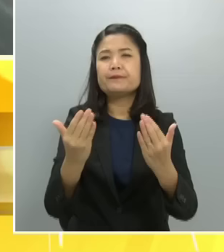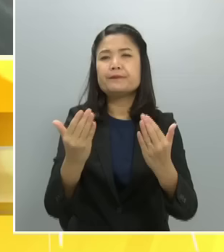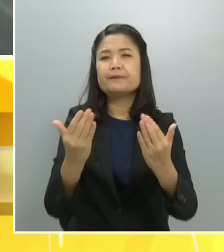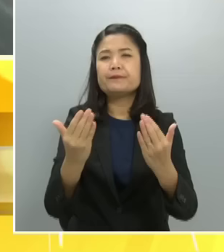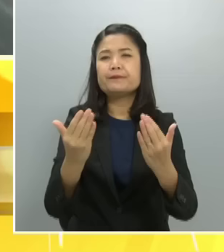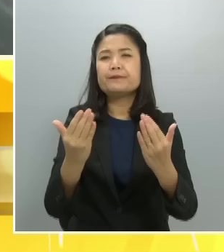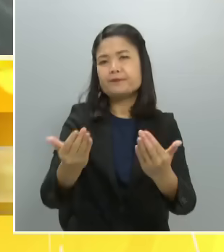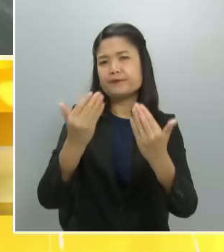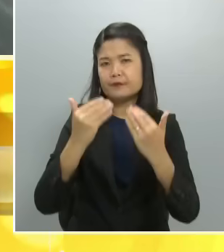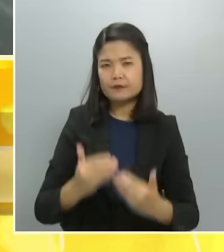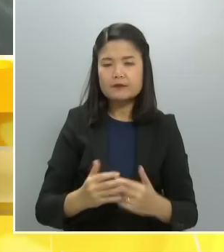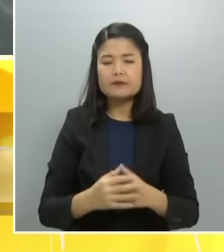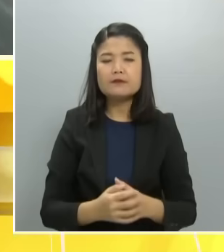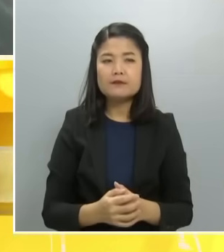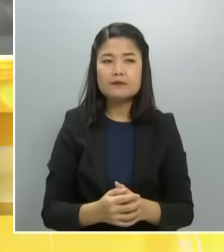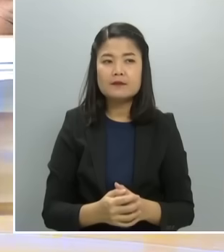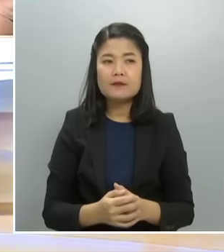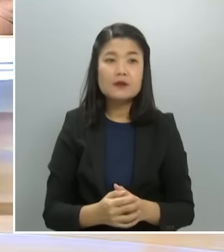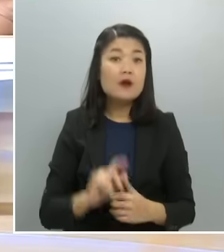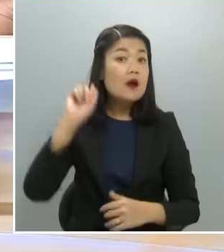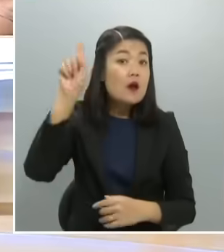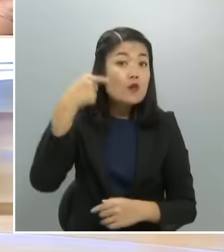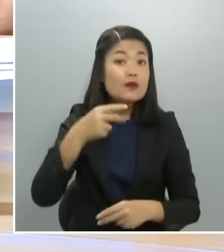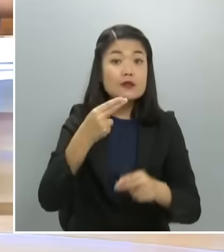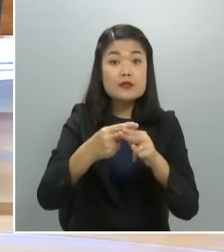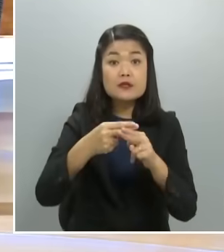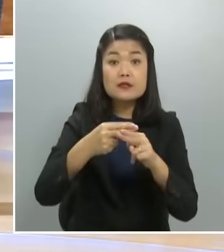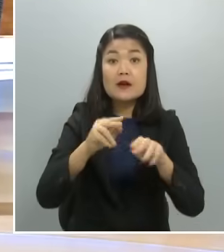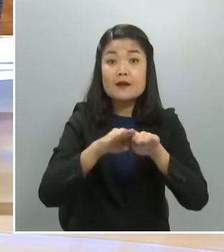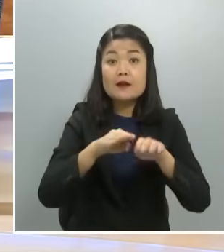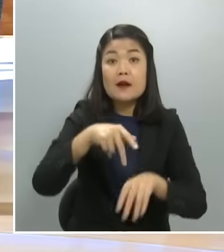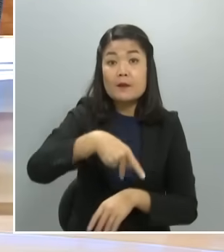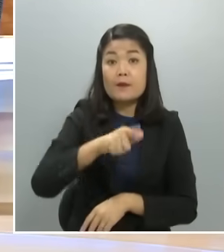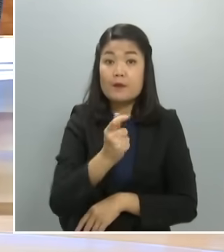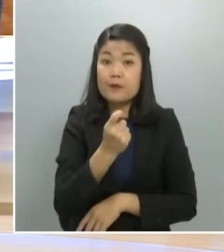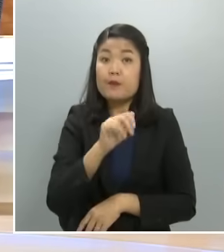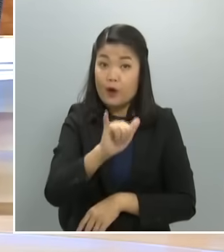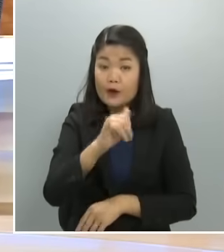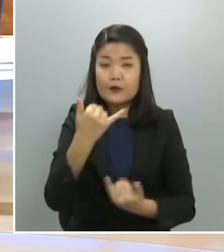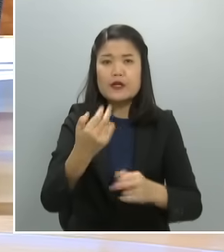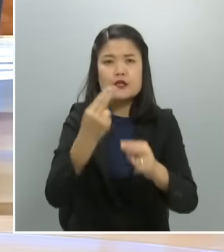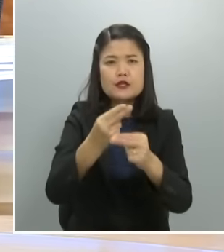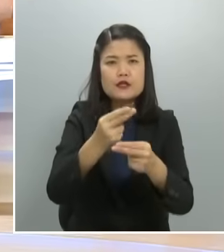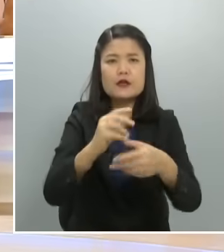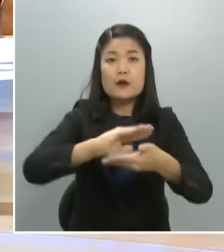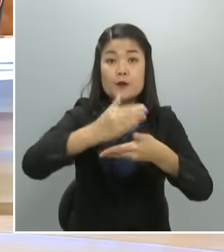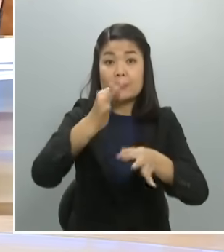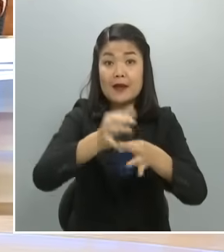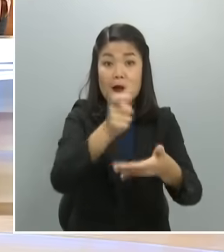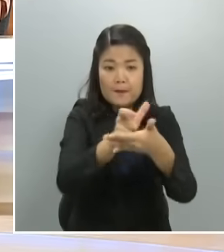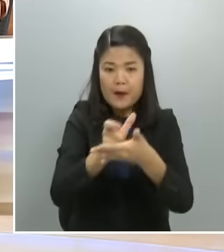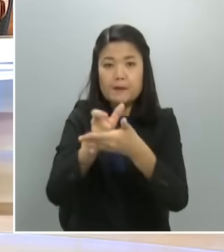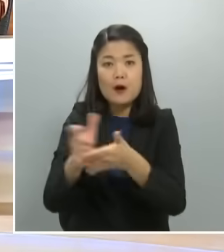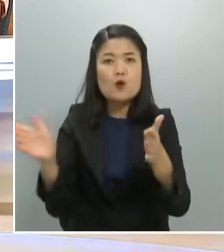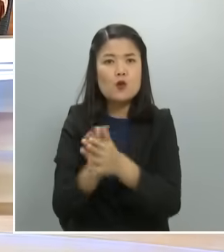อีกกรณีหนึ่งต่อเนื่องเรื่องน้องพลอยตอนนี้ได้มาแล้ว5คนท่านผู้ชมที่จับกุมแล้วดอกแก้วบัญชีม้